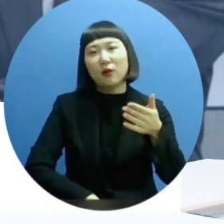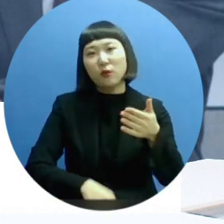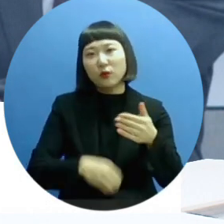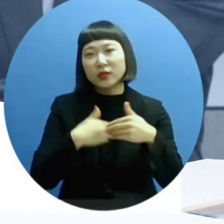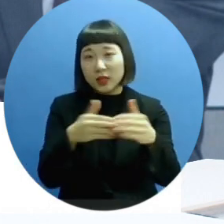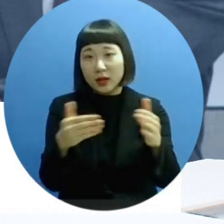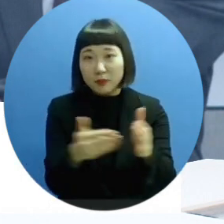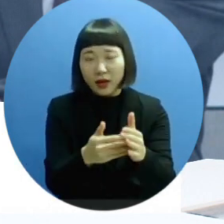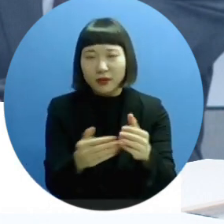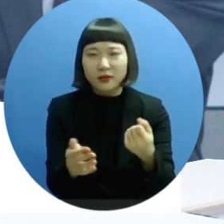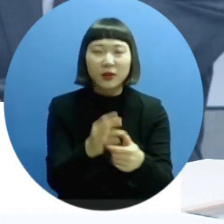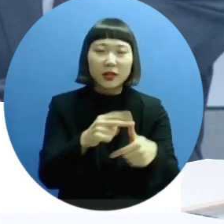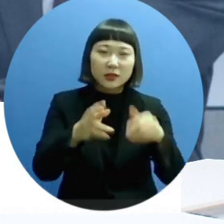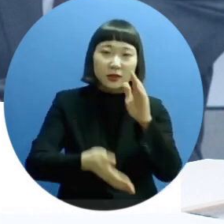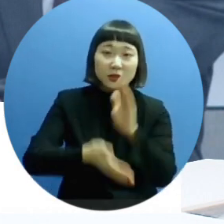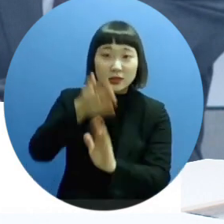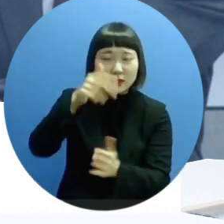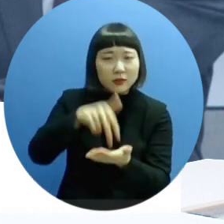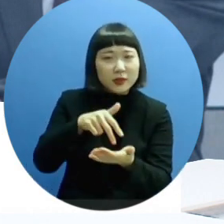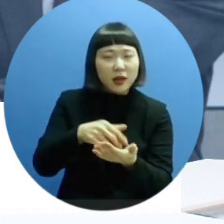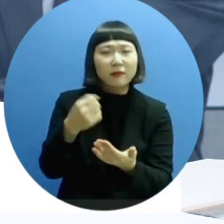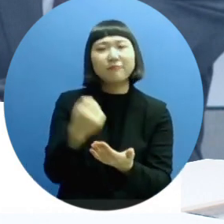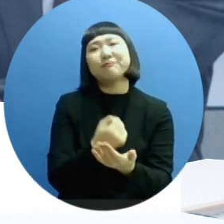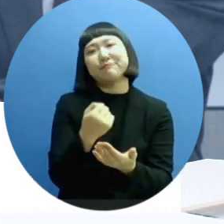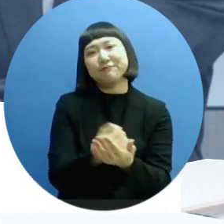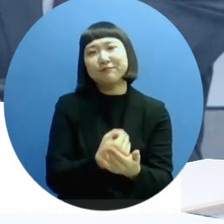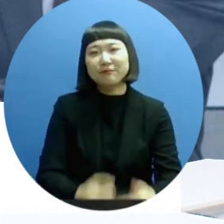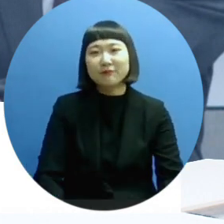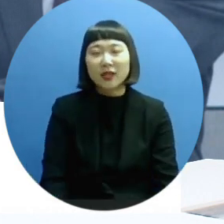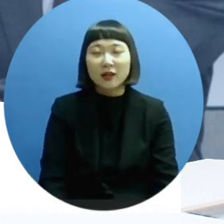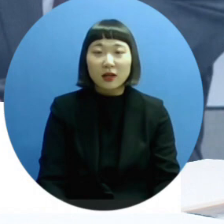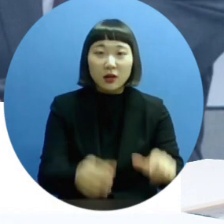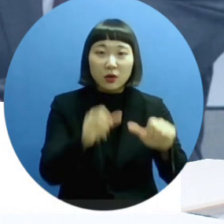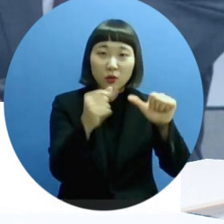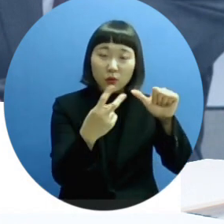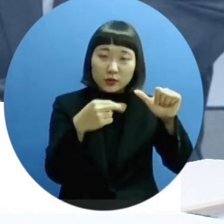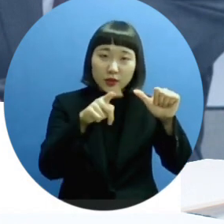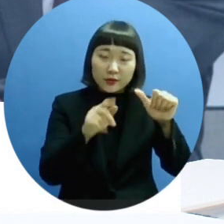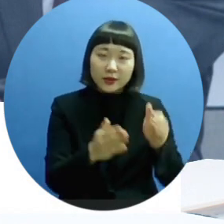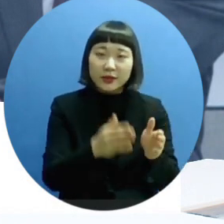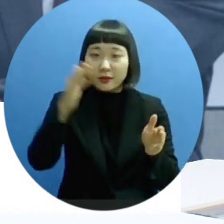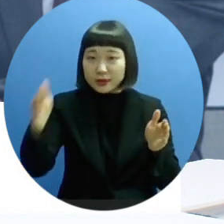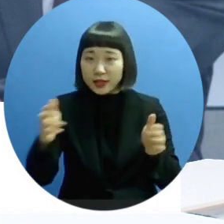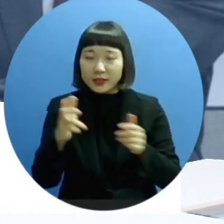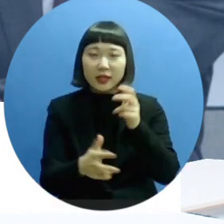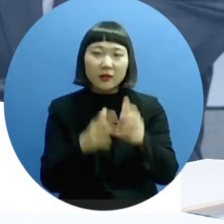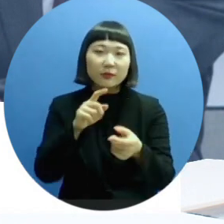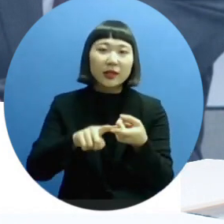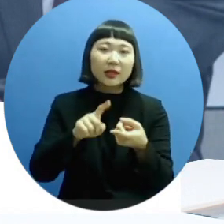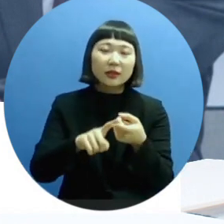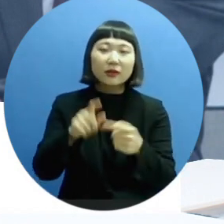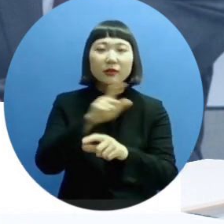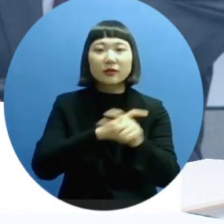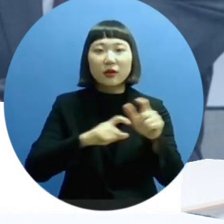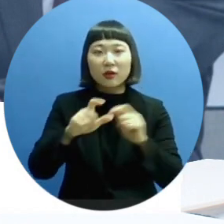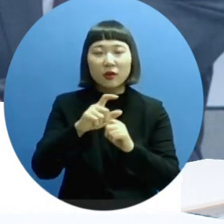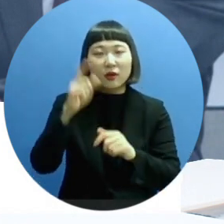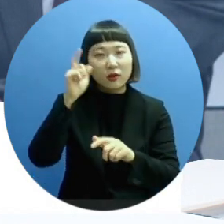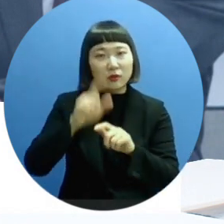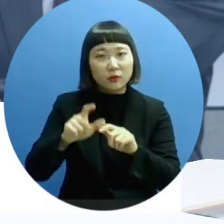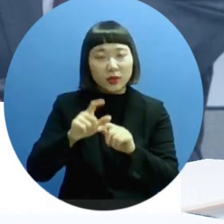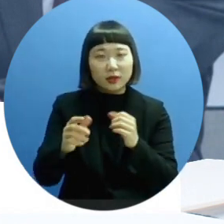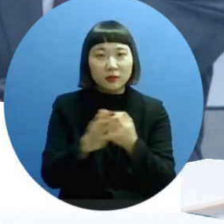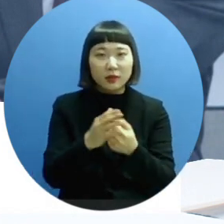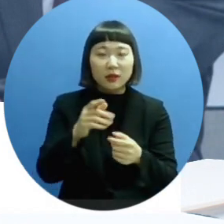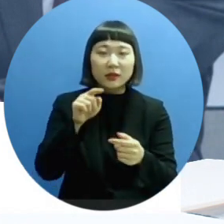뜻을 전했습니다. 하지만 5호선 연장 사업의 끈은 놓지 않겠다고 밝혔는데요. 인천시가 5호선 사업을